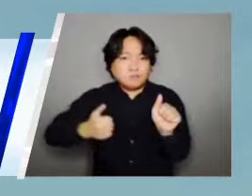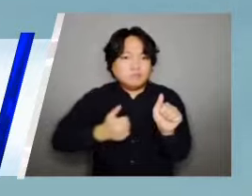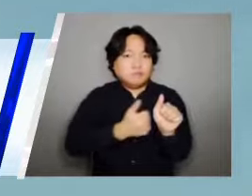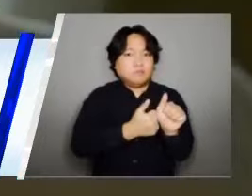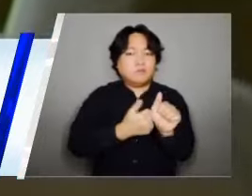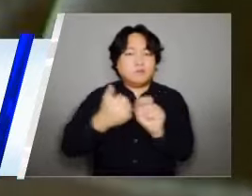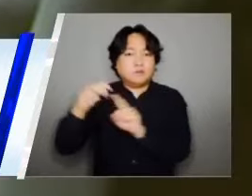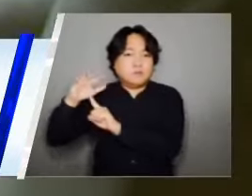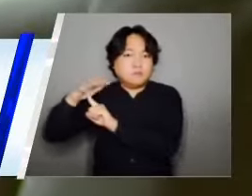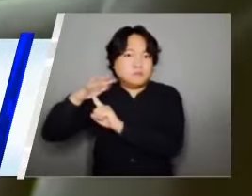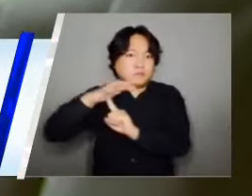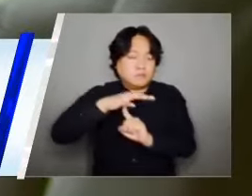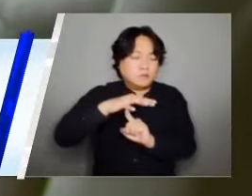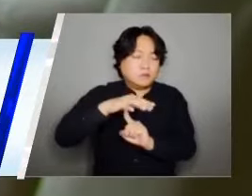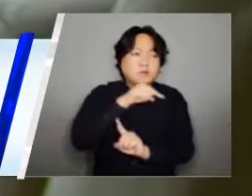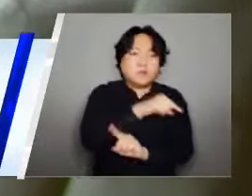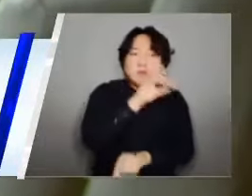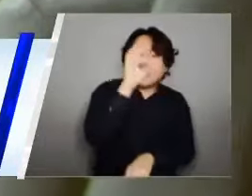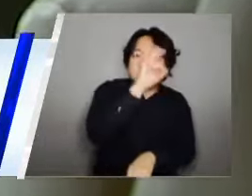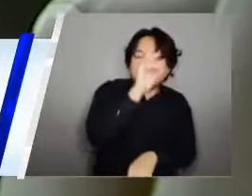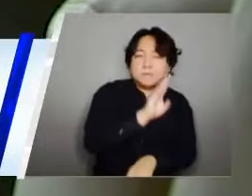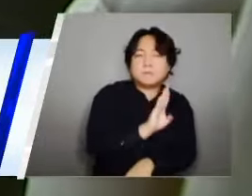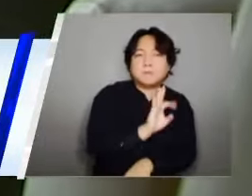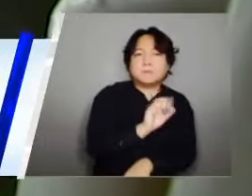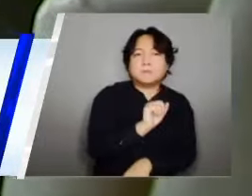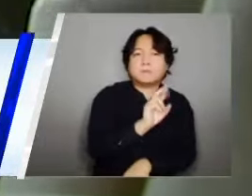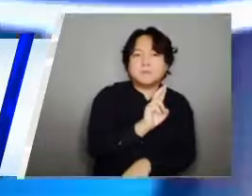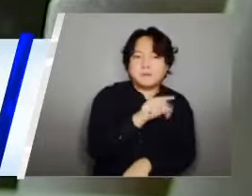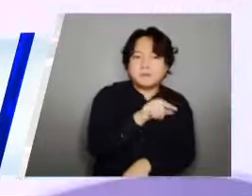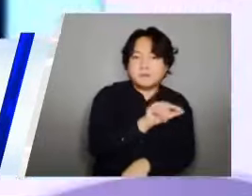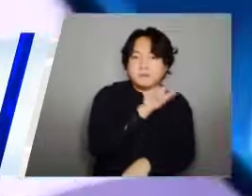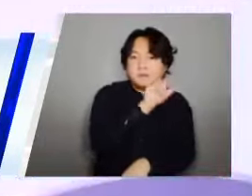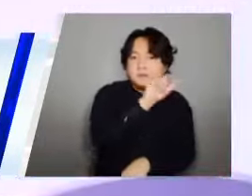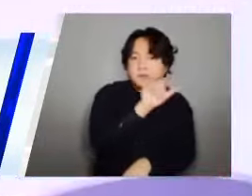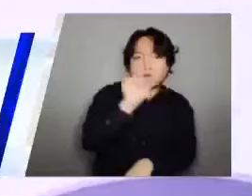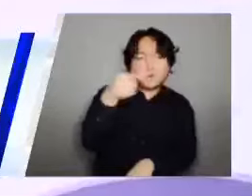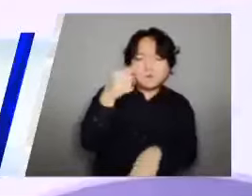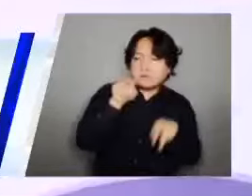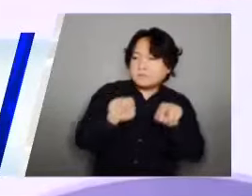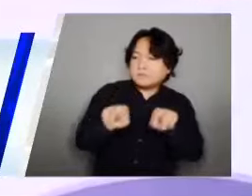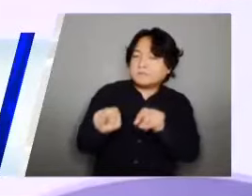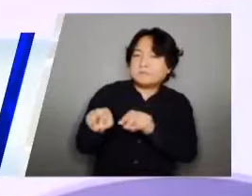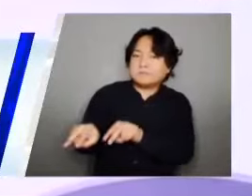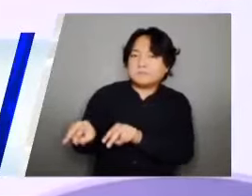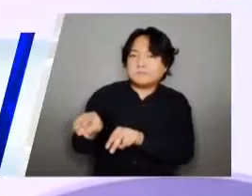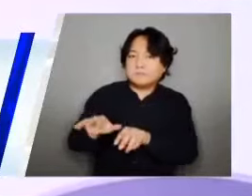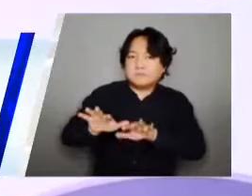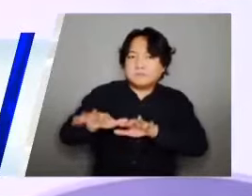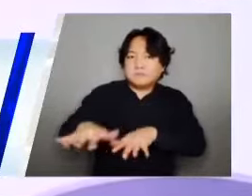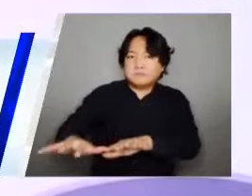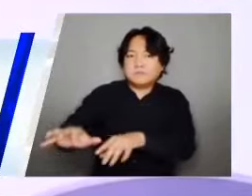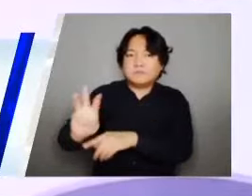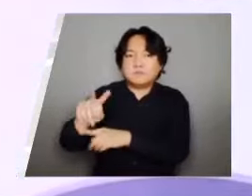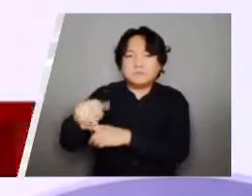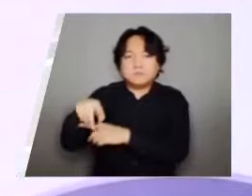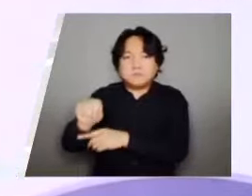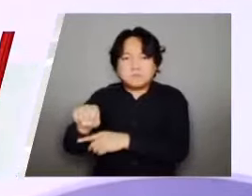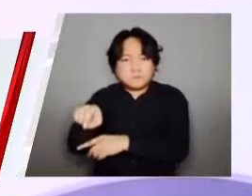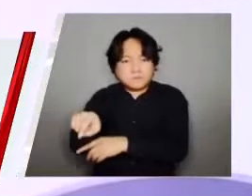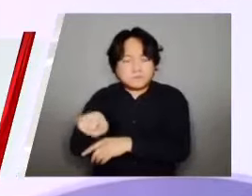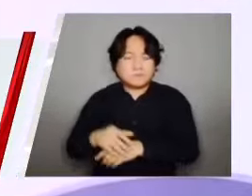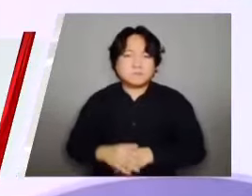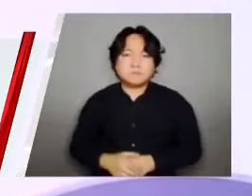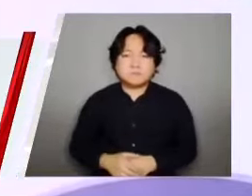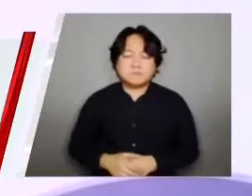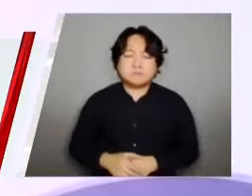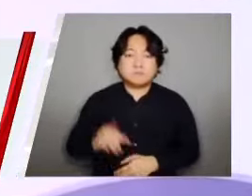bfar na nagari Patrol sa baho di masinlok o panatag they are unsafe maneuvers they are they are not